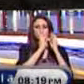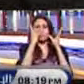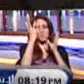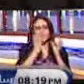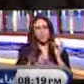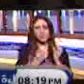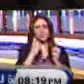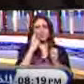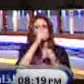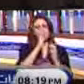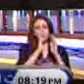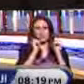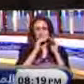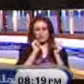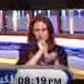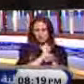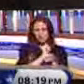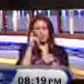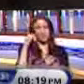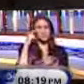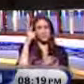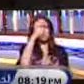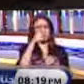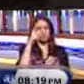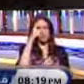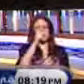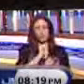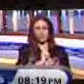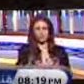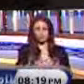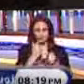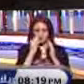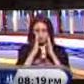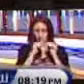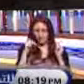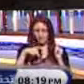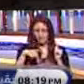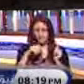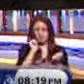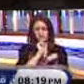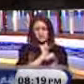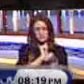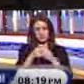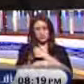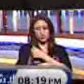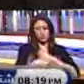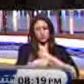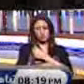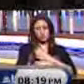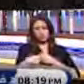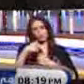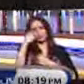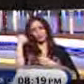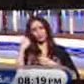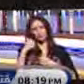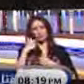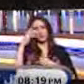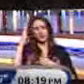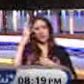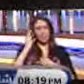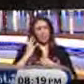ليبيا. أما فيما يتعلق بمسألة احتجاز بعض المصريين خلال الأسبوعين الماضيين، حدث